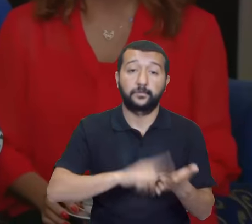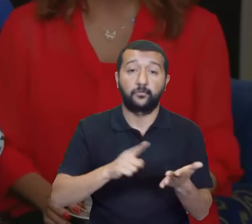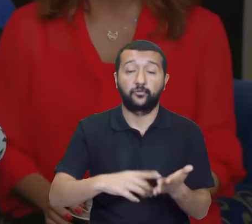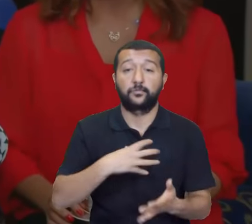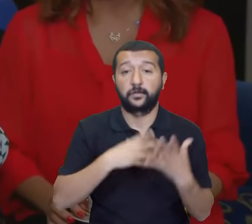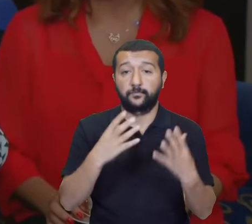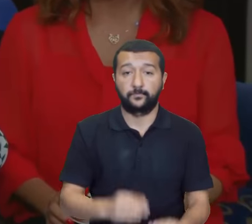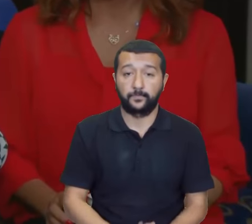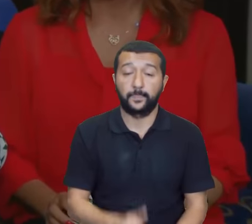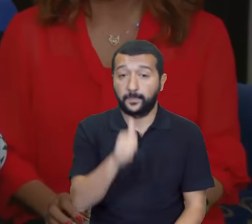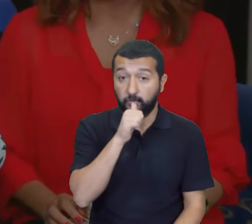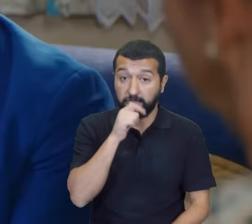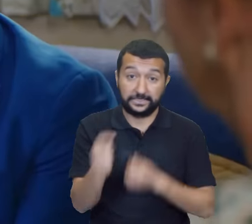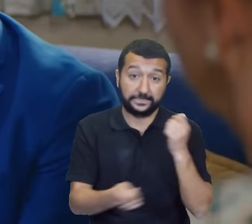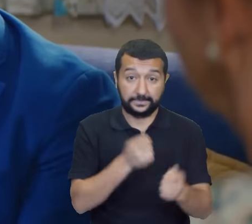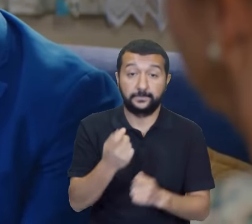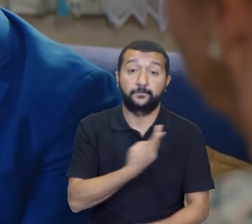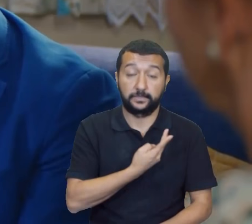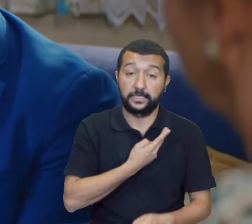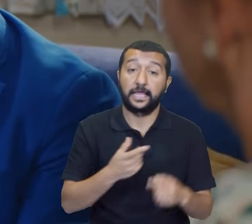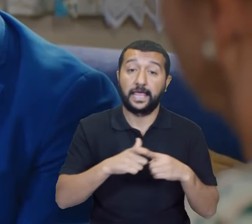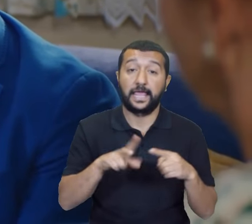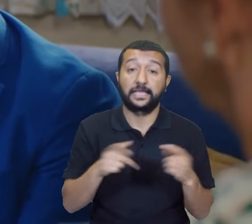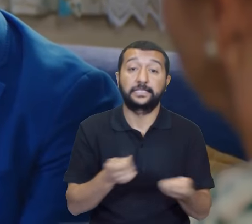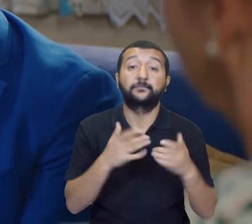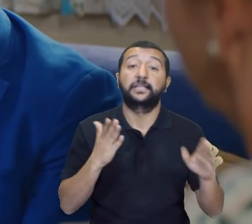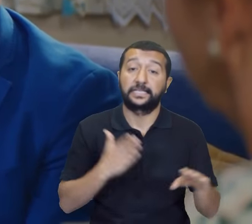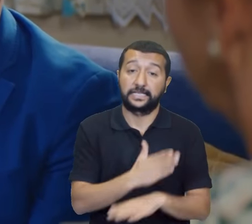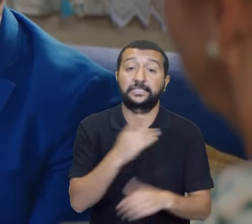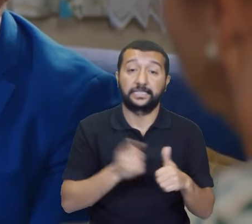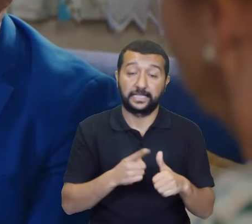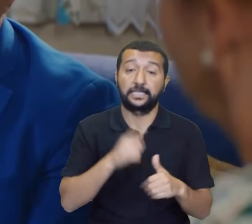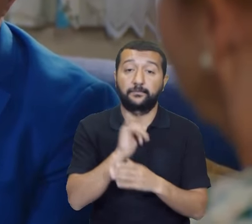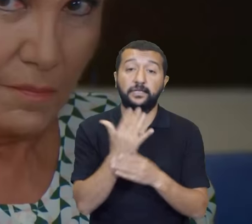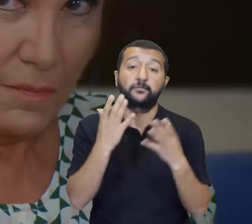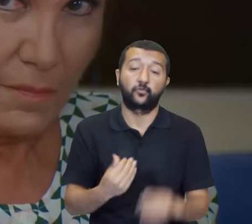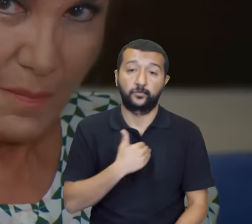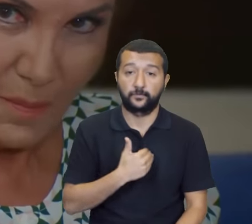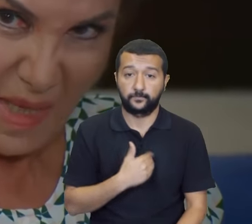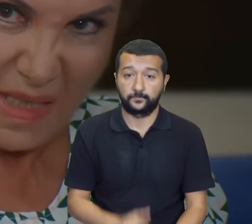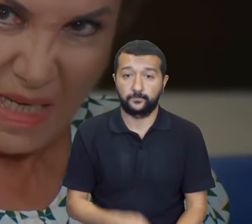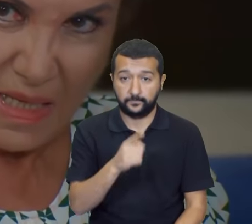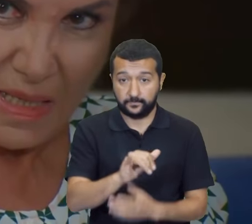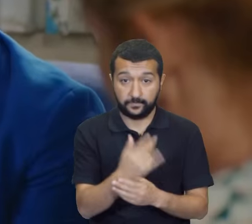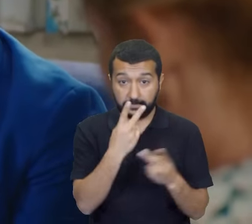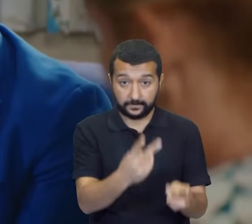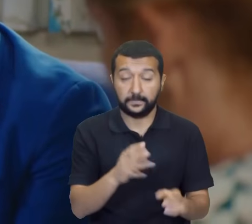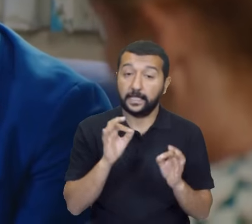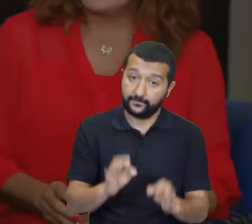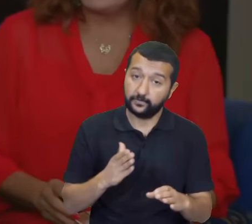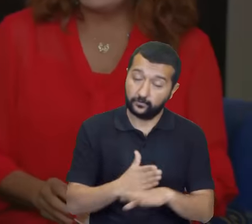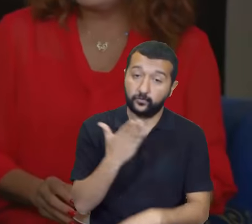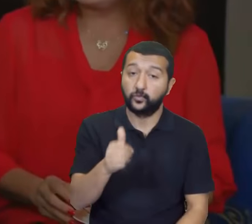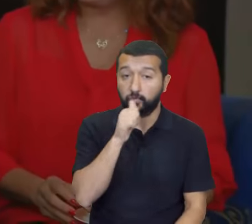malım. Suculuk benim ek işim değil, tek mesleğim artık. Mesleğin?